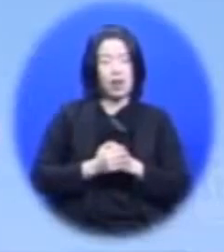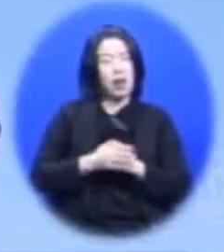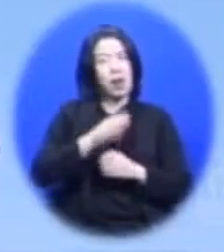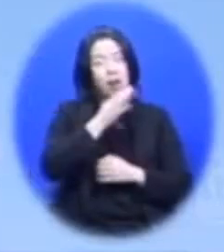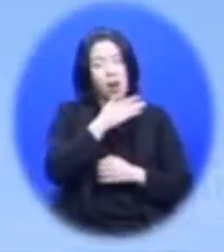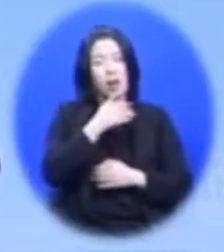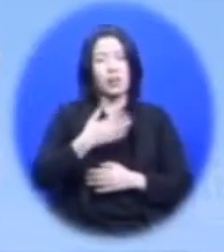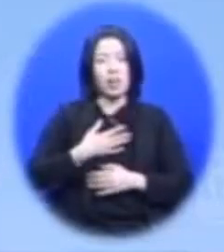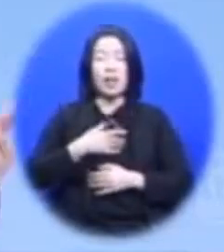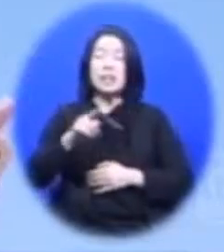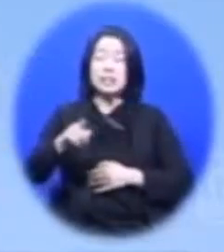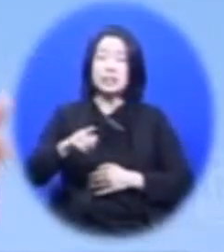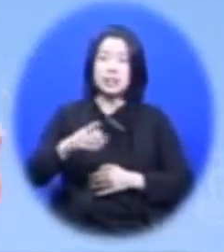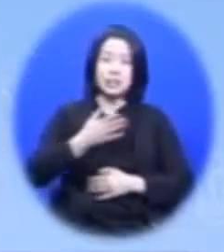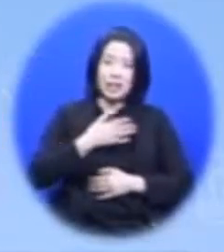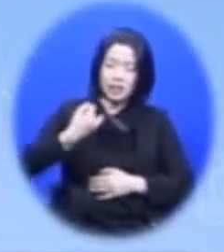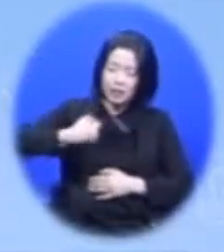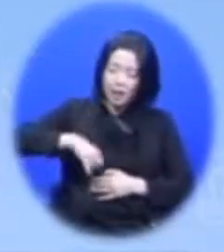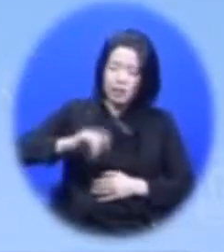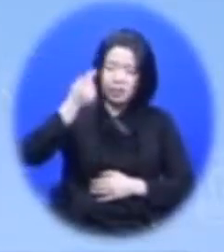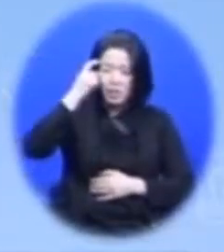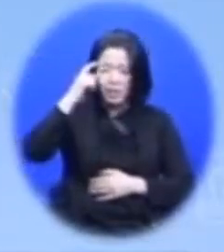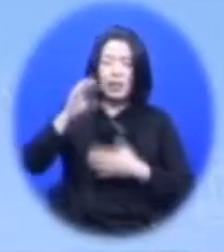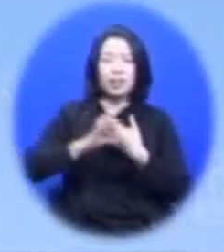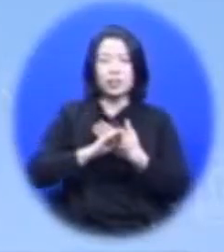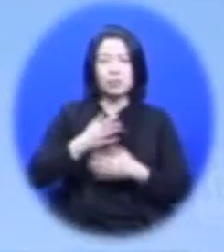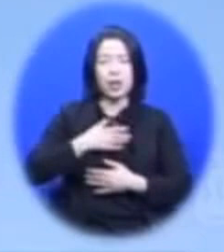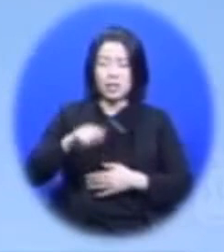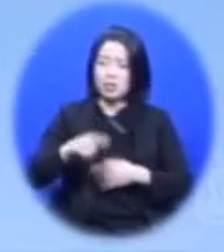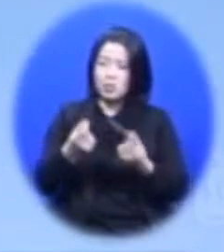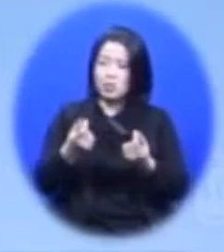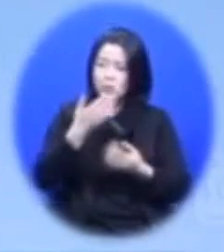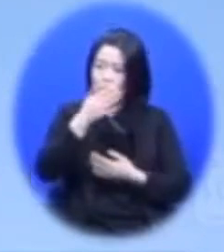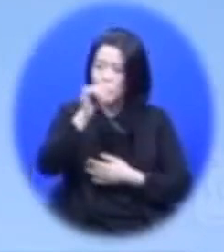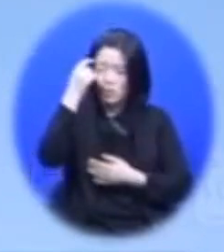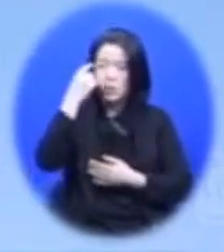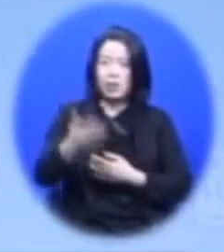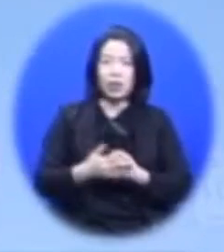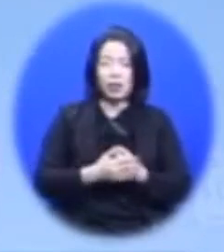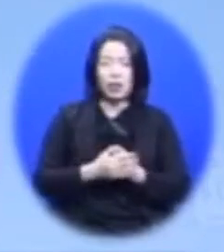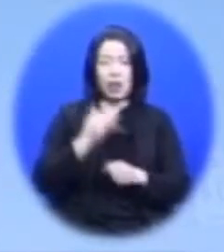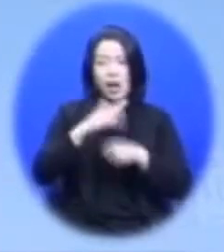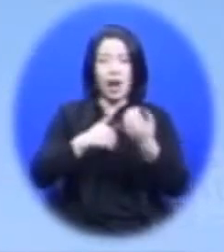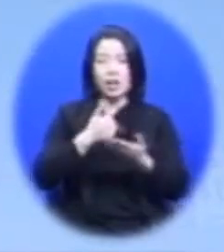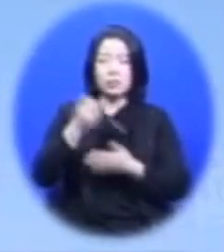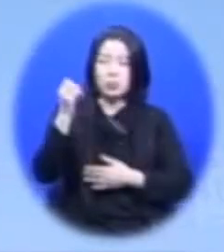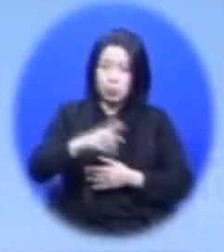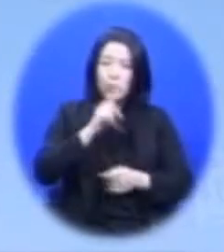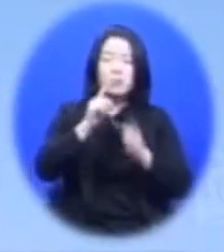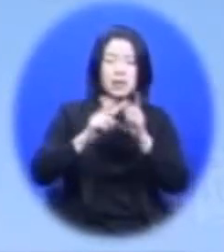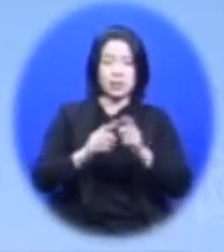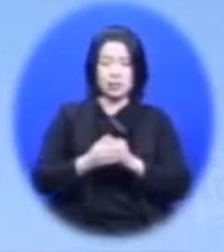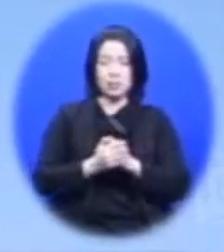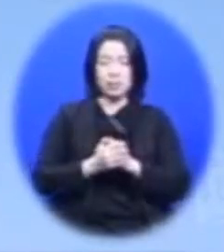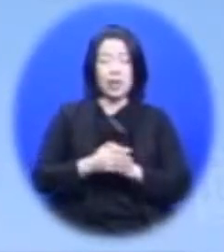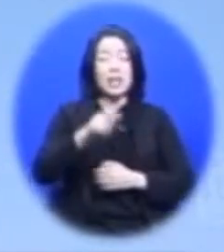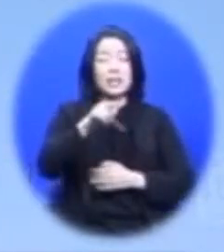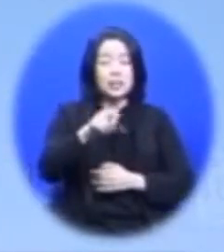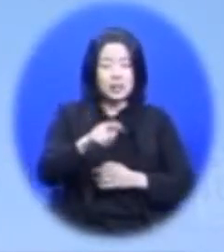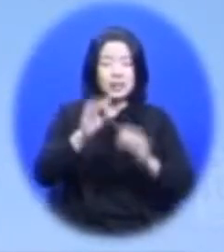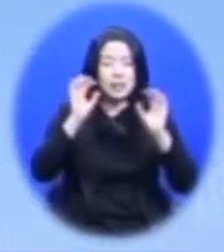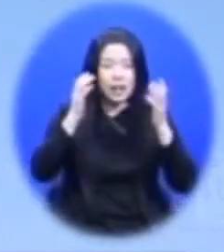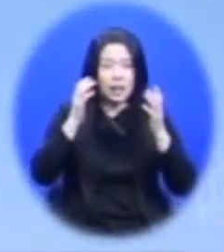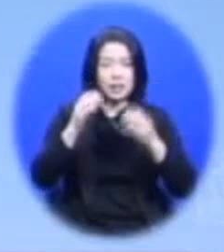내가 그 아이가 내 딸이었다고 생각한다면 내가 이럴 수 있나? 그러고 하나님이 또 말씀하신 그 아이는